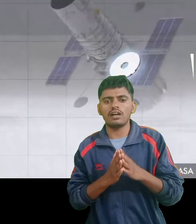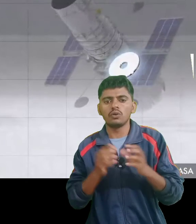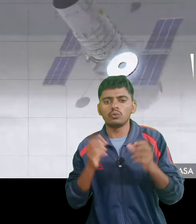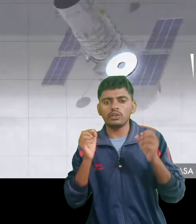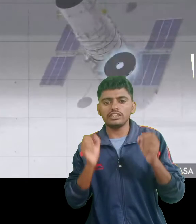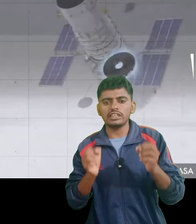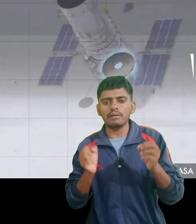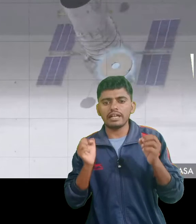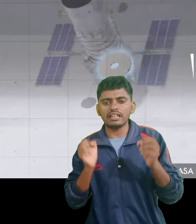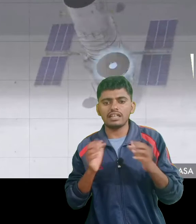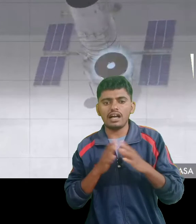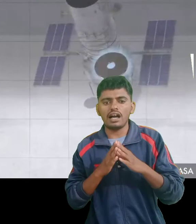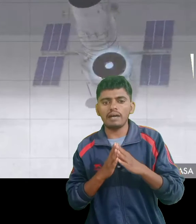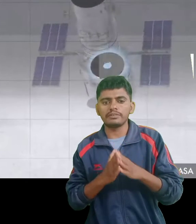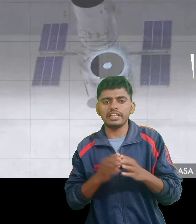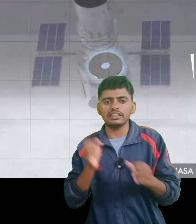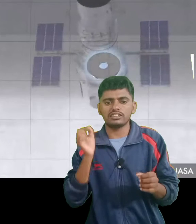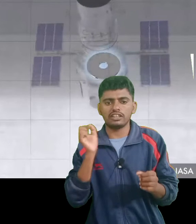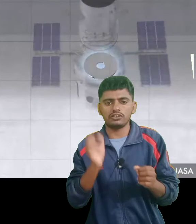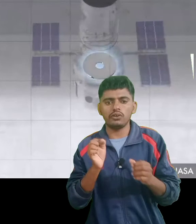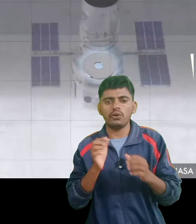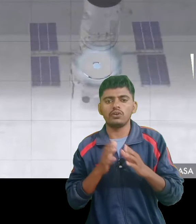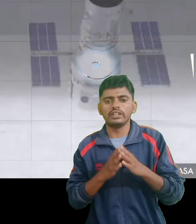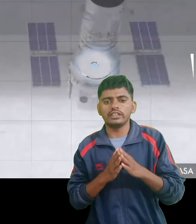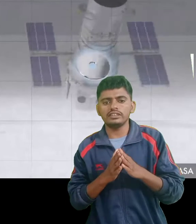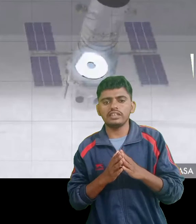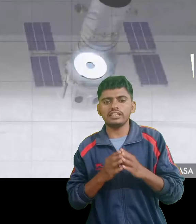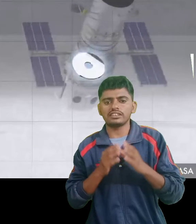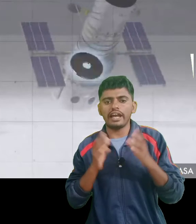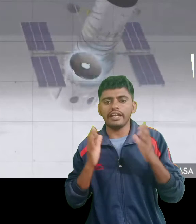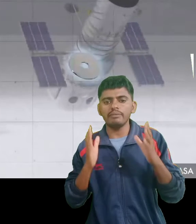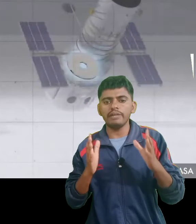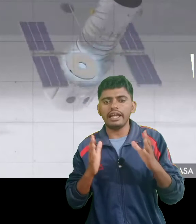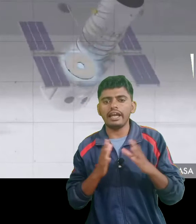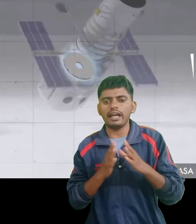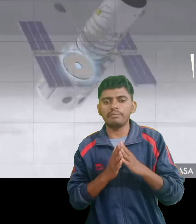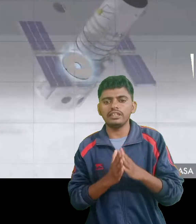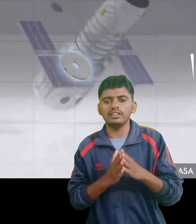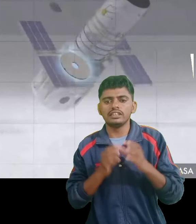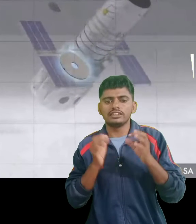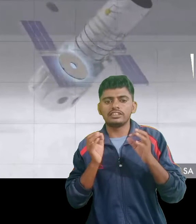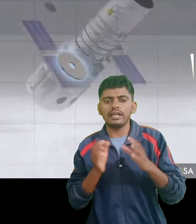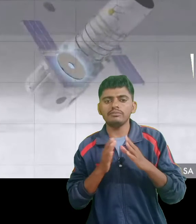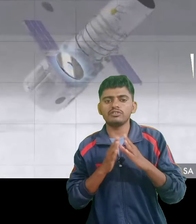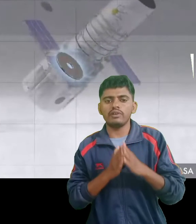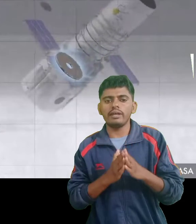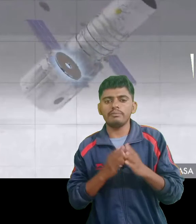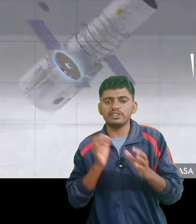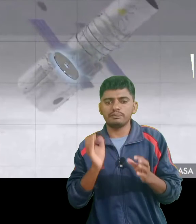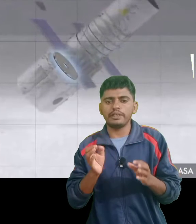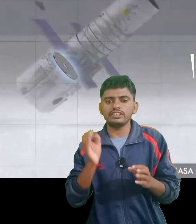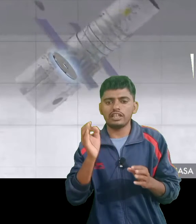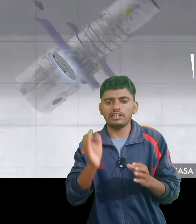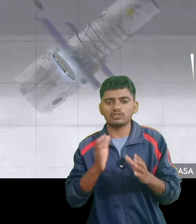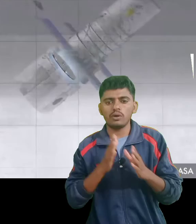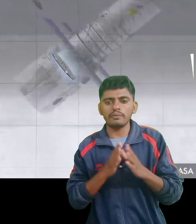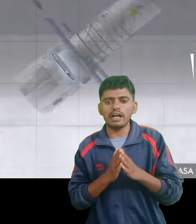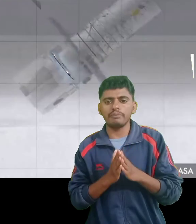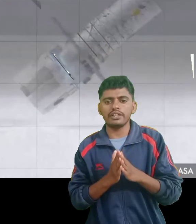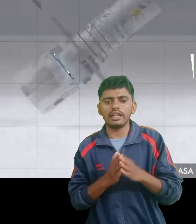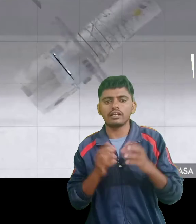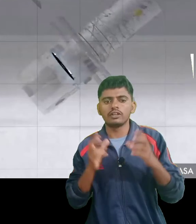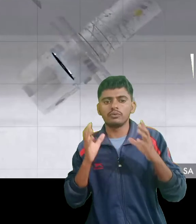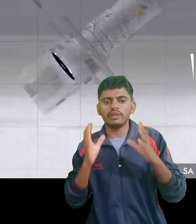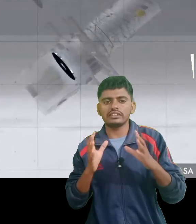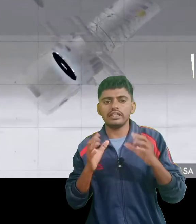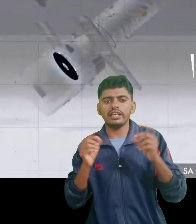मिरर था वो इतना बड़ा था, आप देख सकते हो। इससे साइड में है अभी जेम्स वेब स्पेस टेलीस्कोप